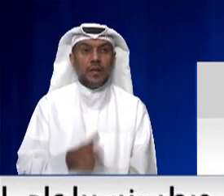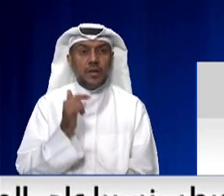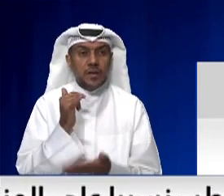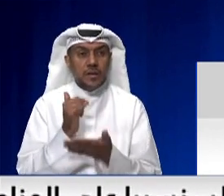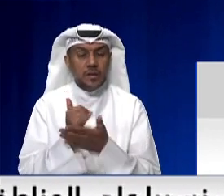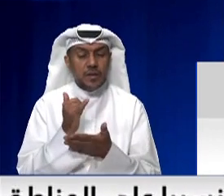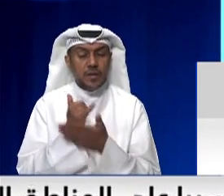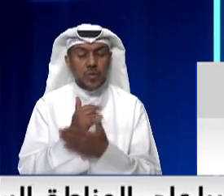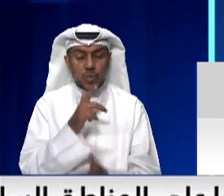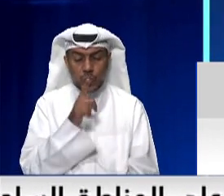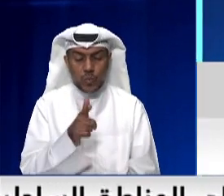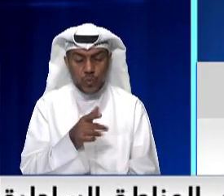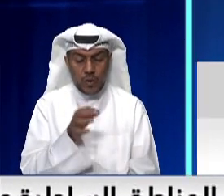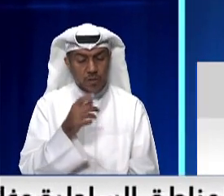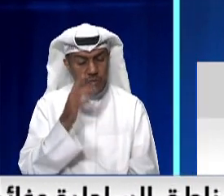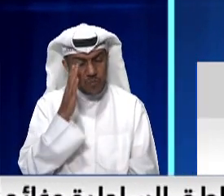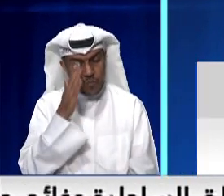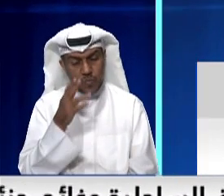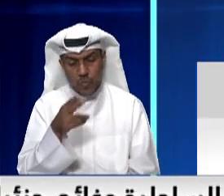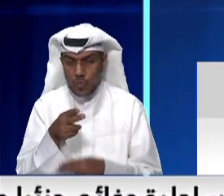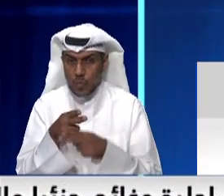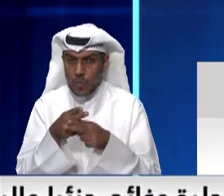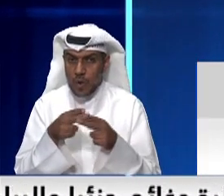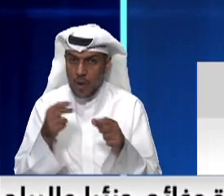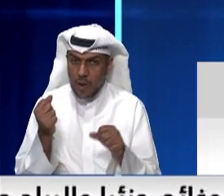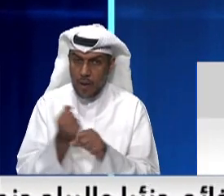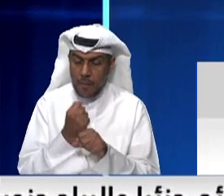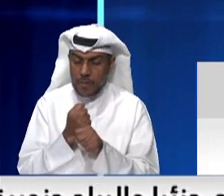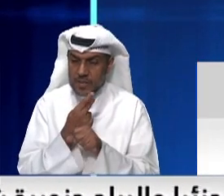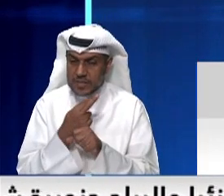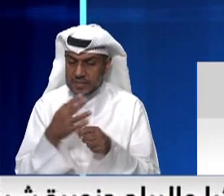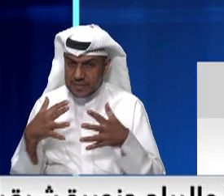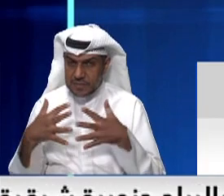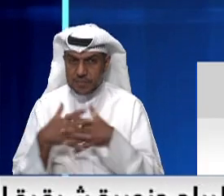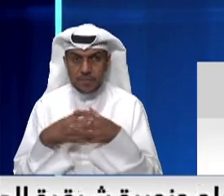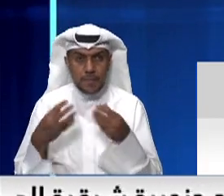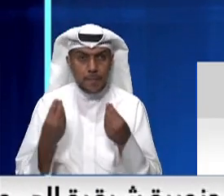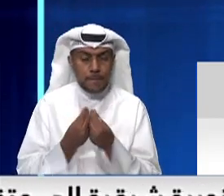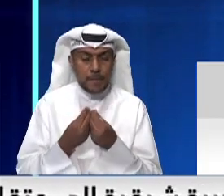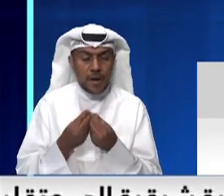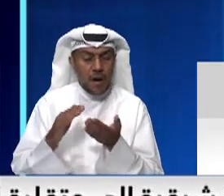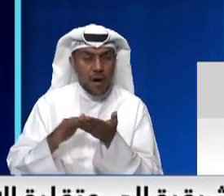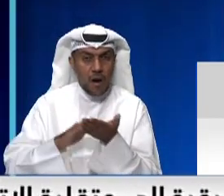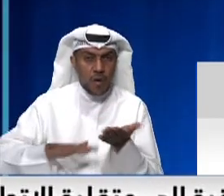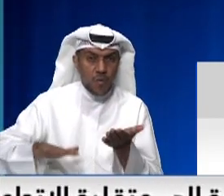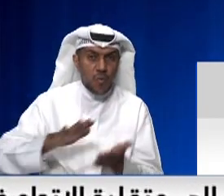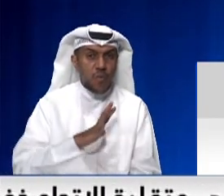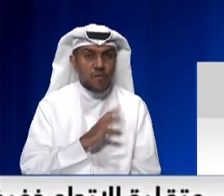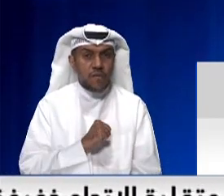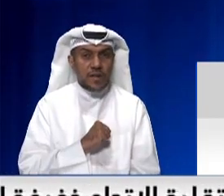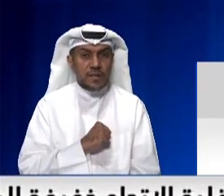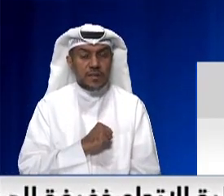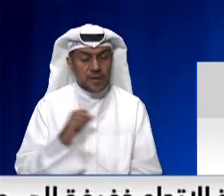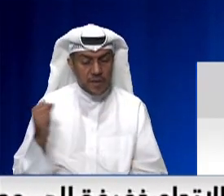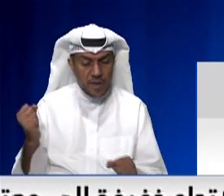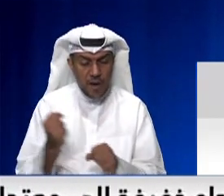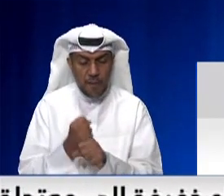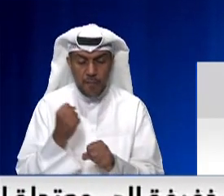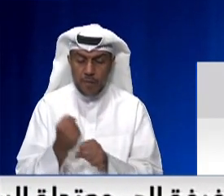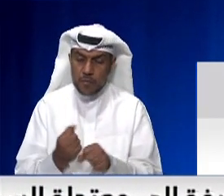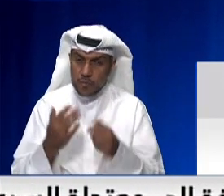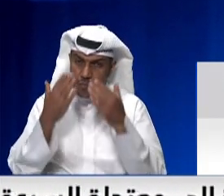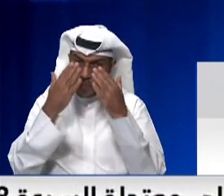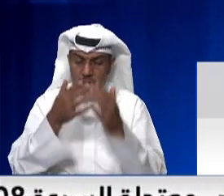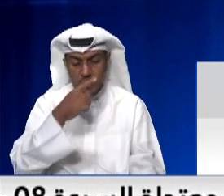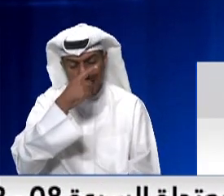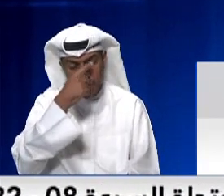الوزير بالجهود الحثيثة التي تقوم بها الوكالة والعاملون فيها على الأرض في فلسطين، مقدما خالص